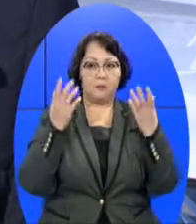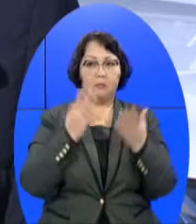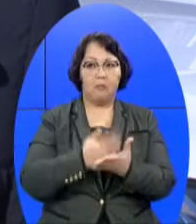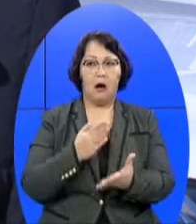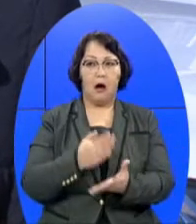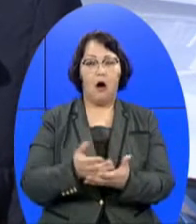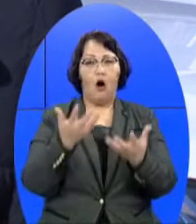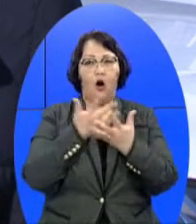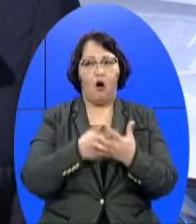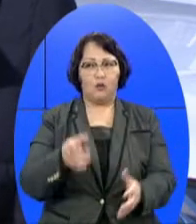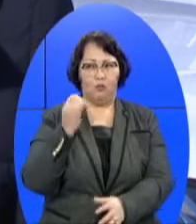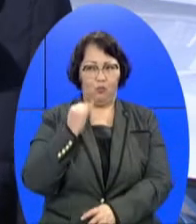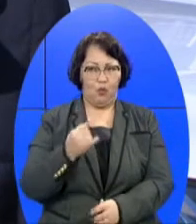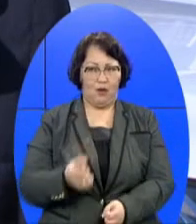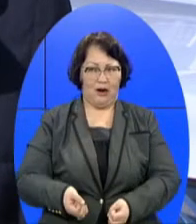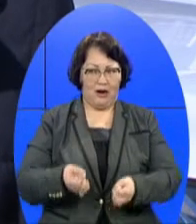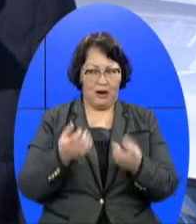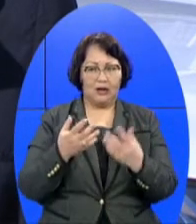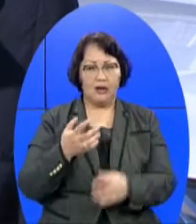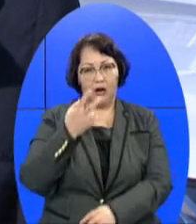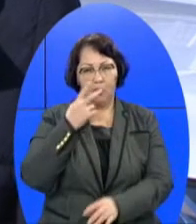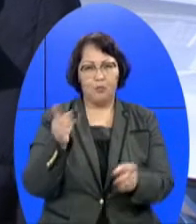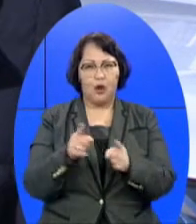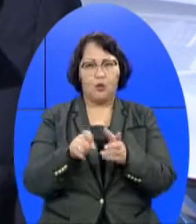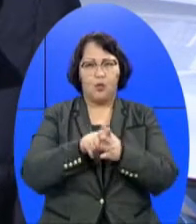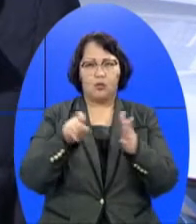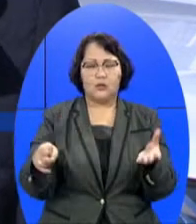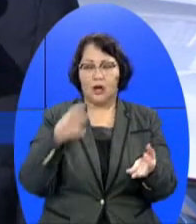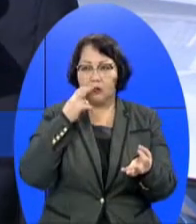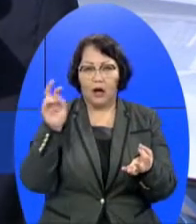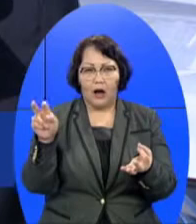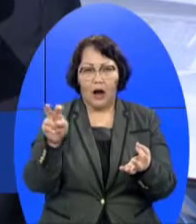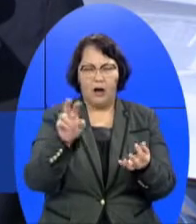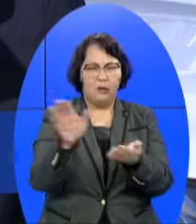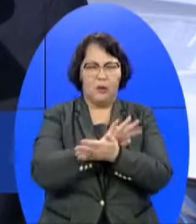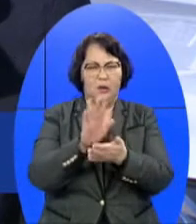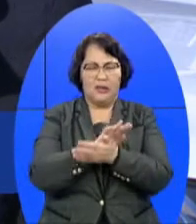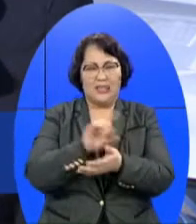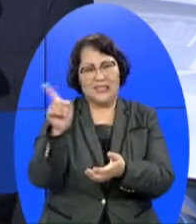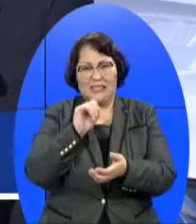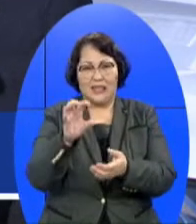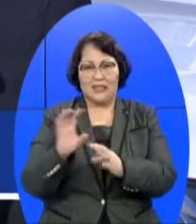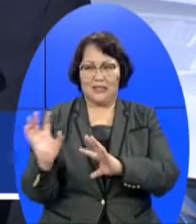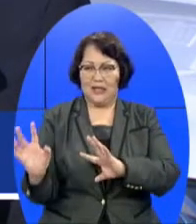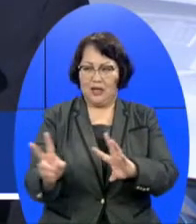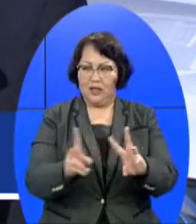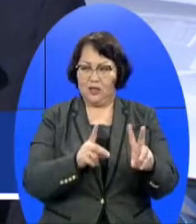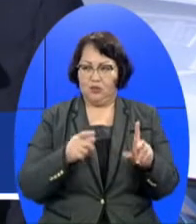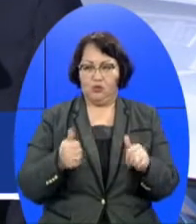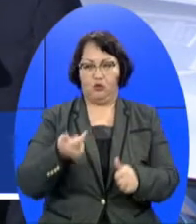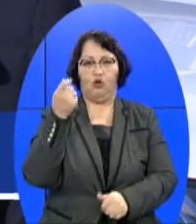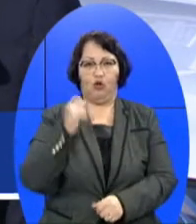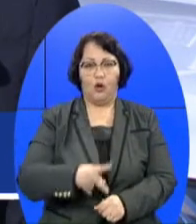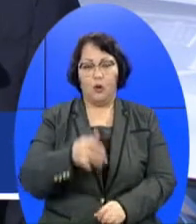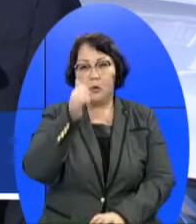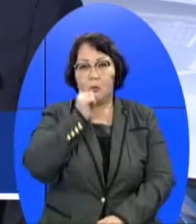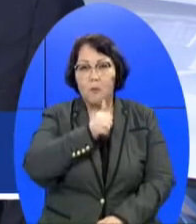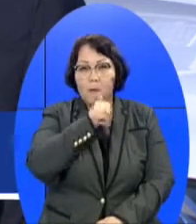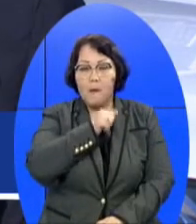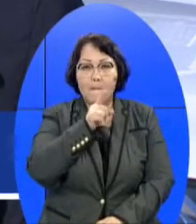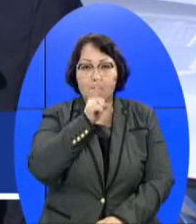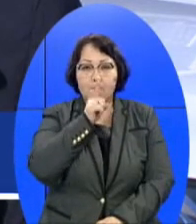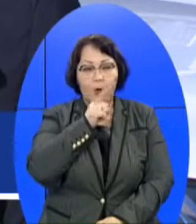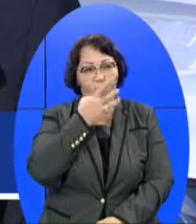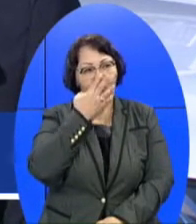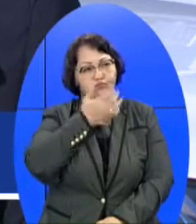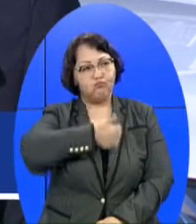зүйлдээ богино хугацаанд одоо ил гаргаж харж тэрийг засах нь бол бидний үүрэг юм а. Түүнээс үүш тэр алдаа дутгалаа нуугаад илүү сайхан байна